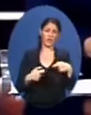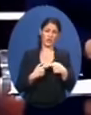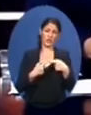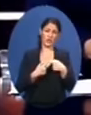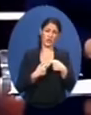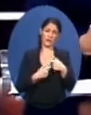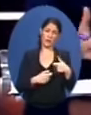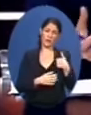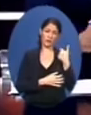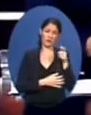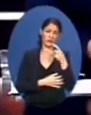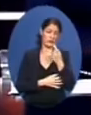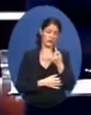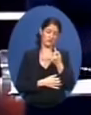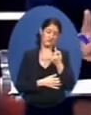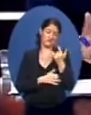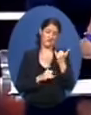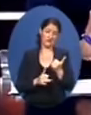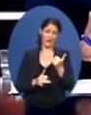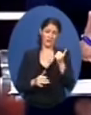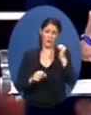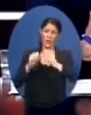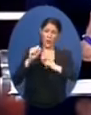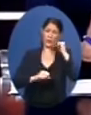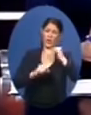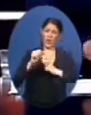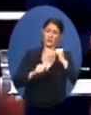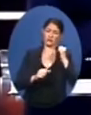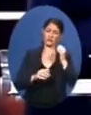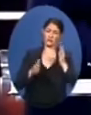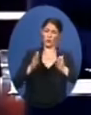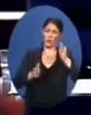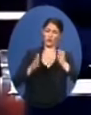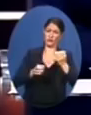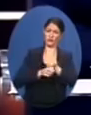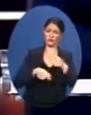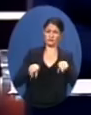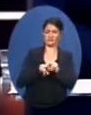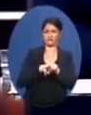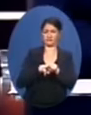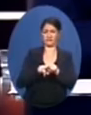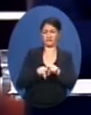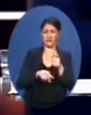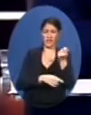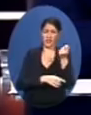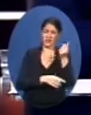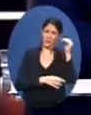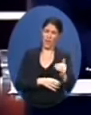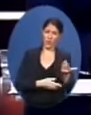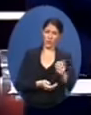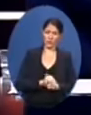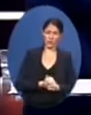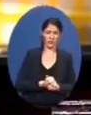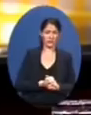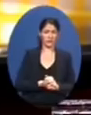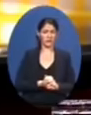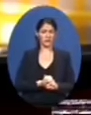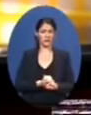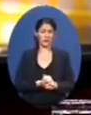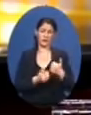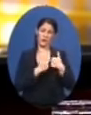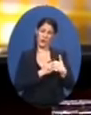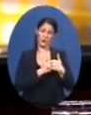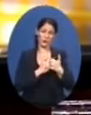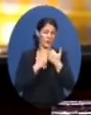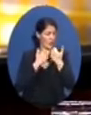יביא מכונה שתעשה בדיוק את אותו הדבר בפחות כסף, הוא מנסה להתמודד עם התופעה הזו גם, אז איך אתה מתייחס? הדרך ההתמודדות הזאת היא לא טובה,